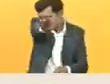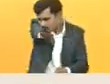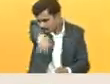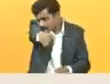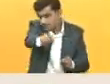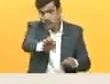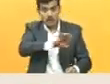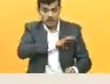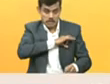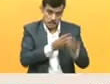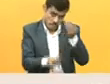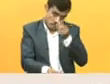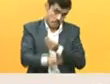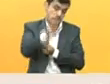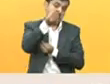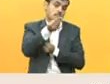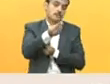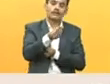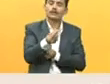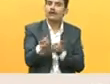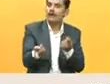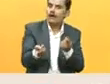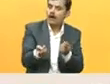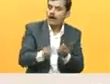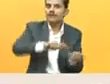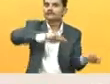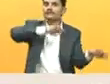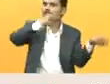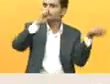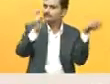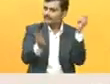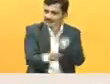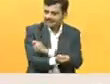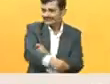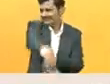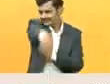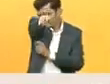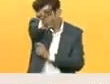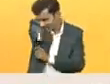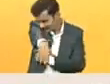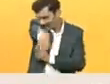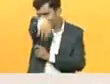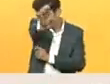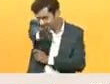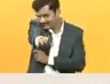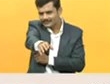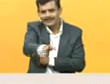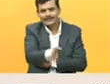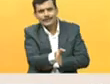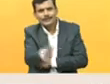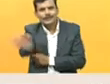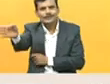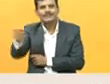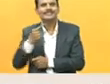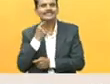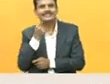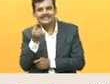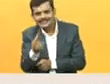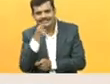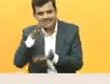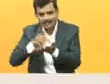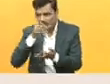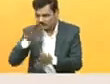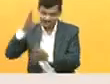पसंद करते हैं। इसका असर ये हुआ कि हाथियों ने खेतों की ओर जाना कम कर दिया।